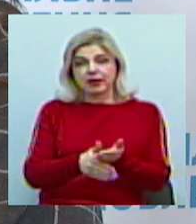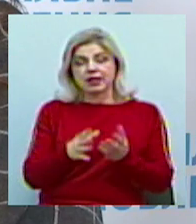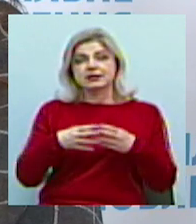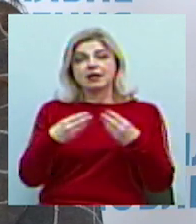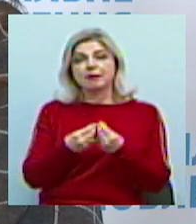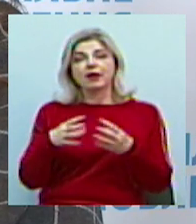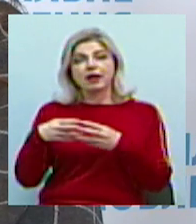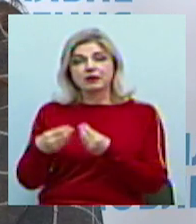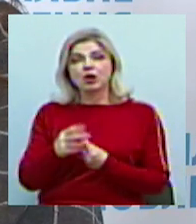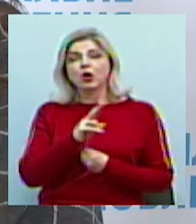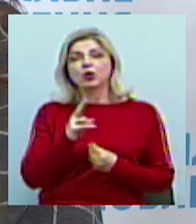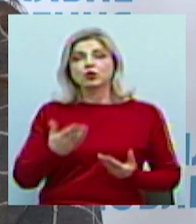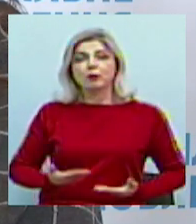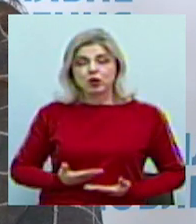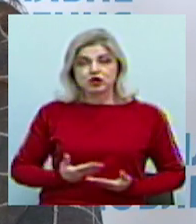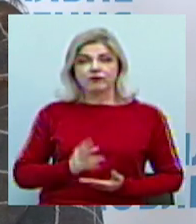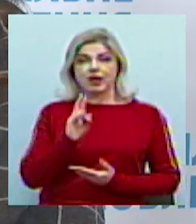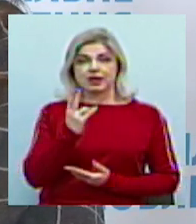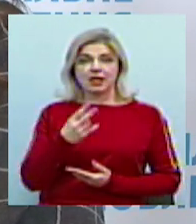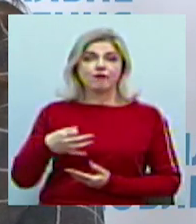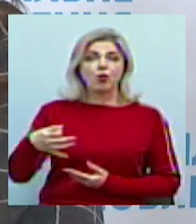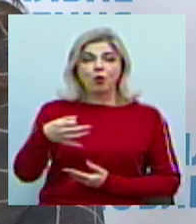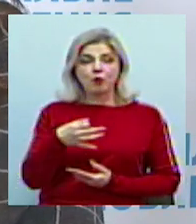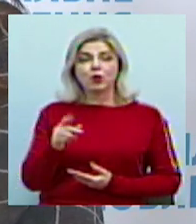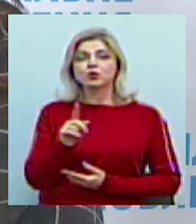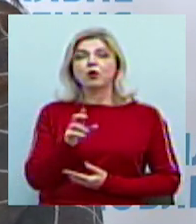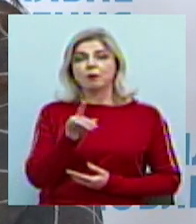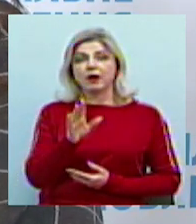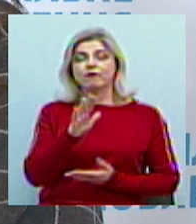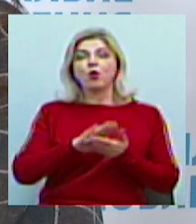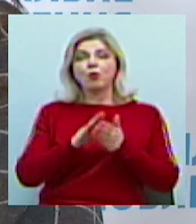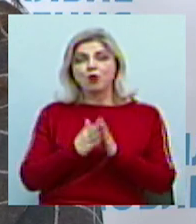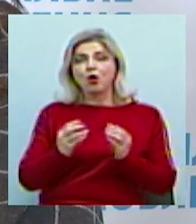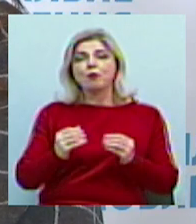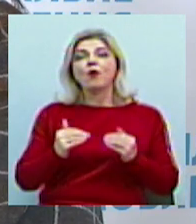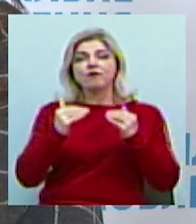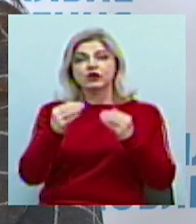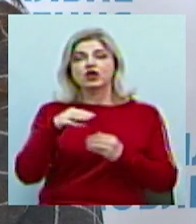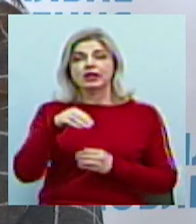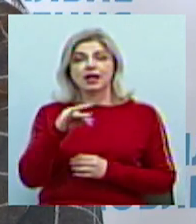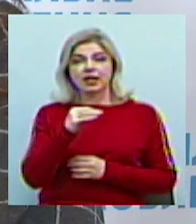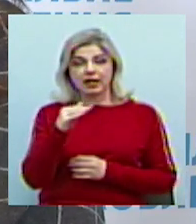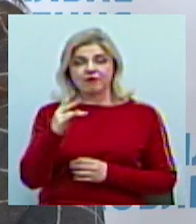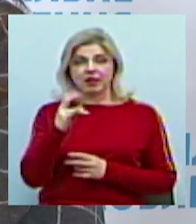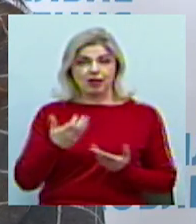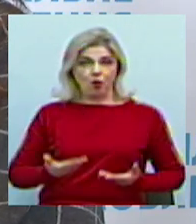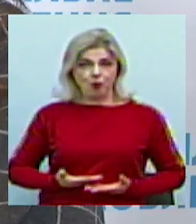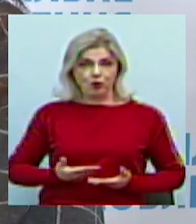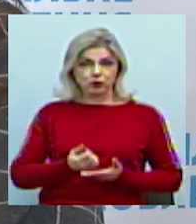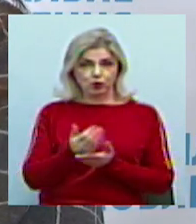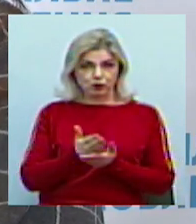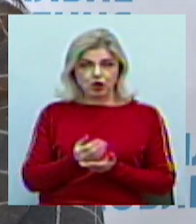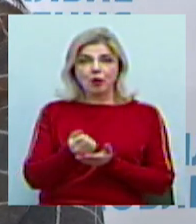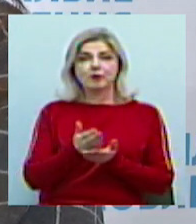які проживають на території, в тому числі Миколаївської області, саме для того, щоб в умовах підвищення тарифів на житлово-комунальні послуги забезпечити